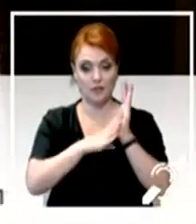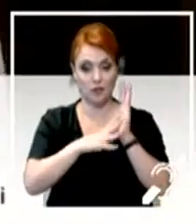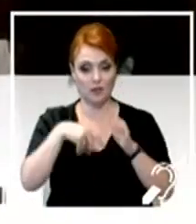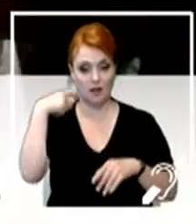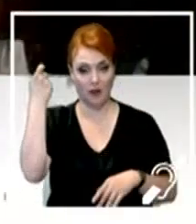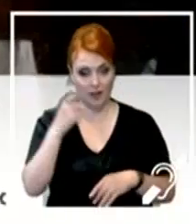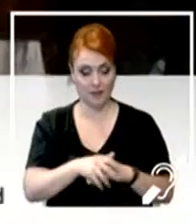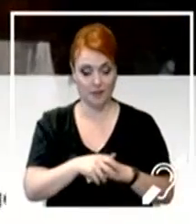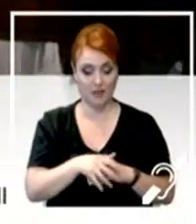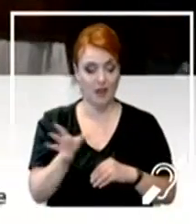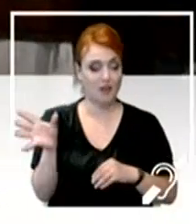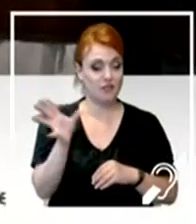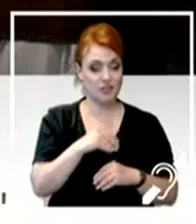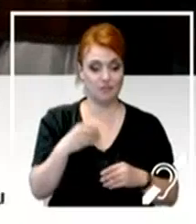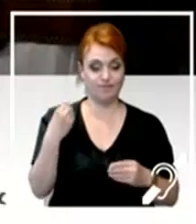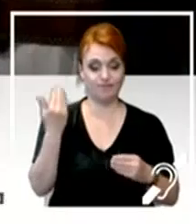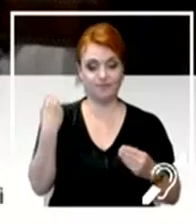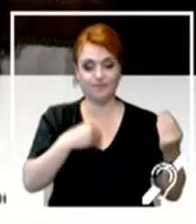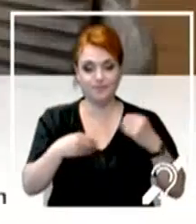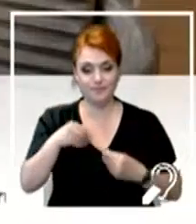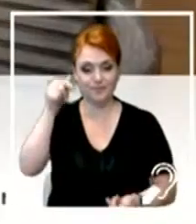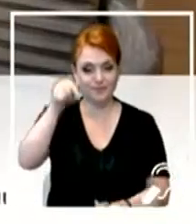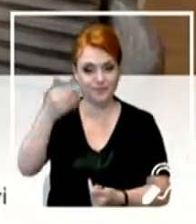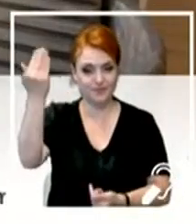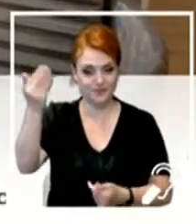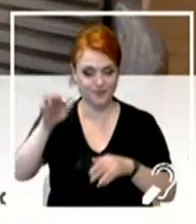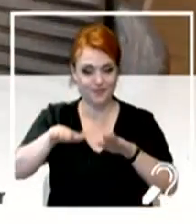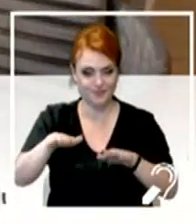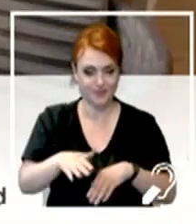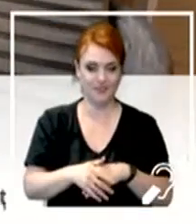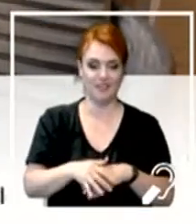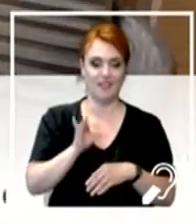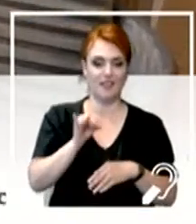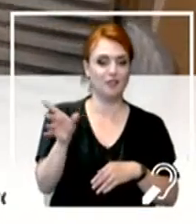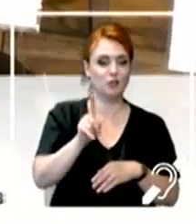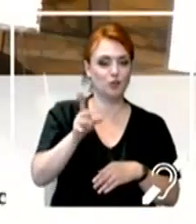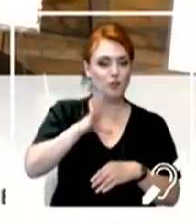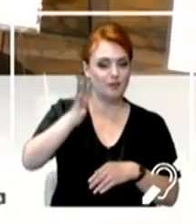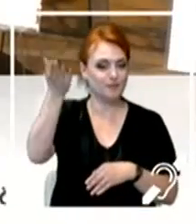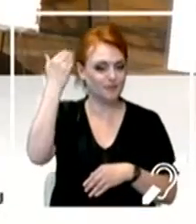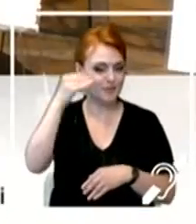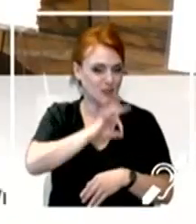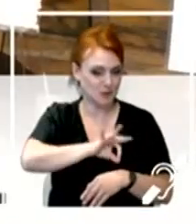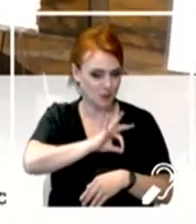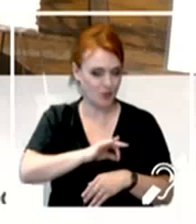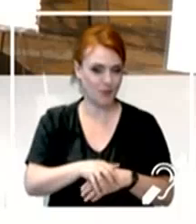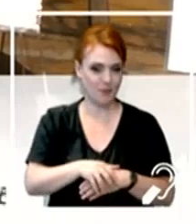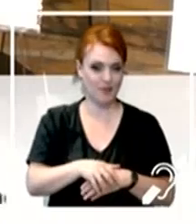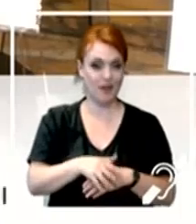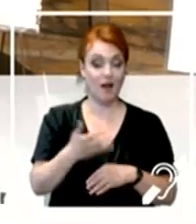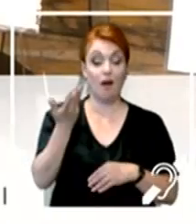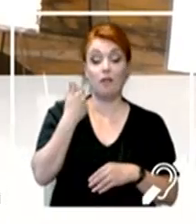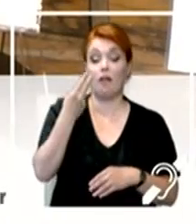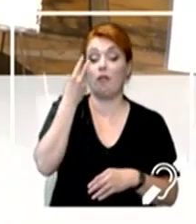Costume tradiționale specifice zonei, unelte, acte, toate pot fi admirate în casa muzeu. Când am văzut că obiectele